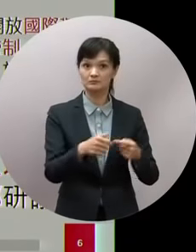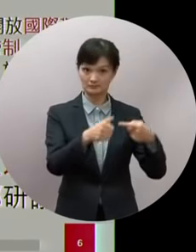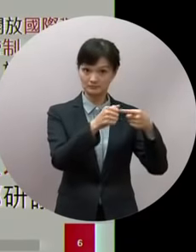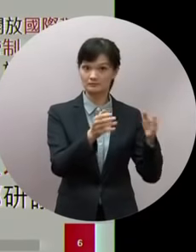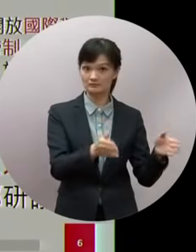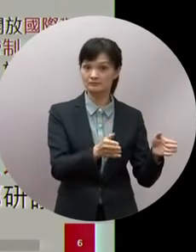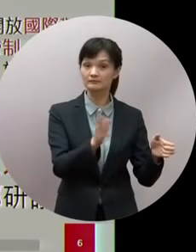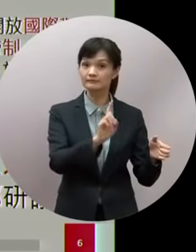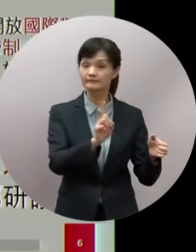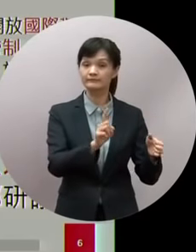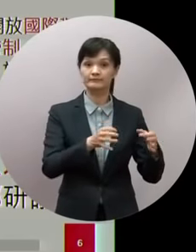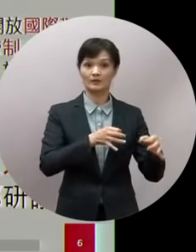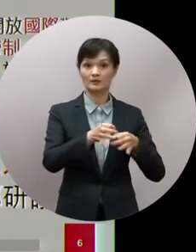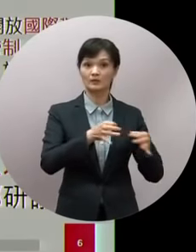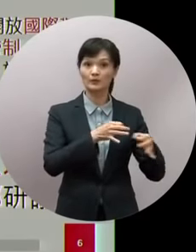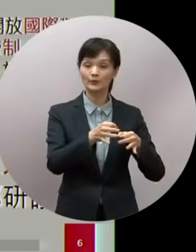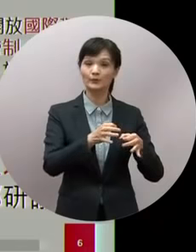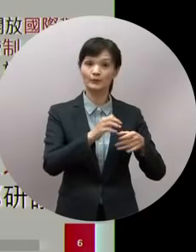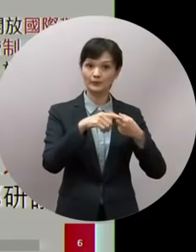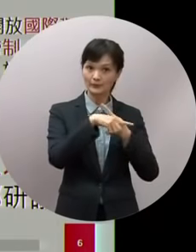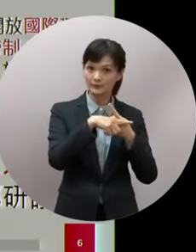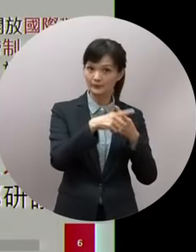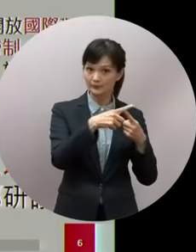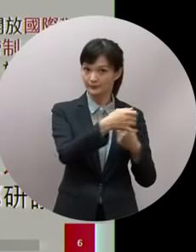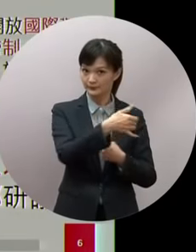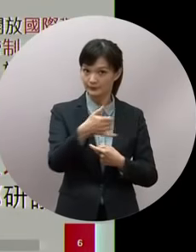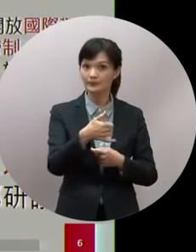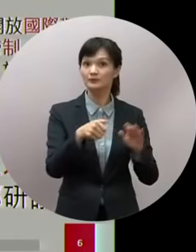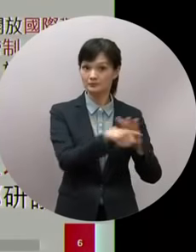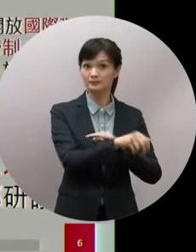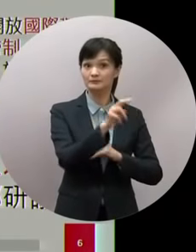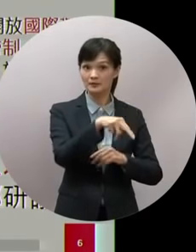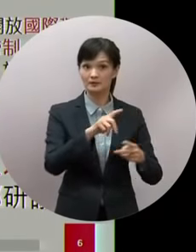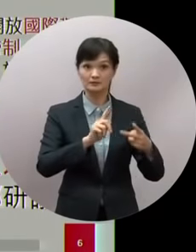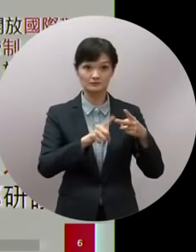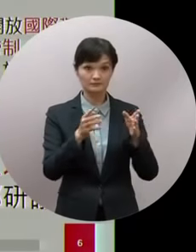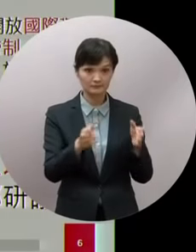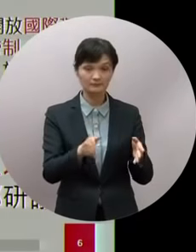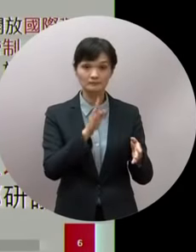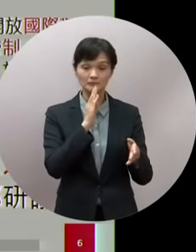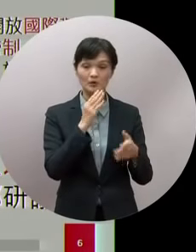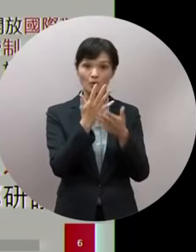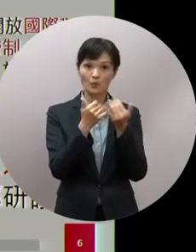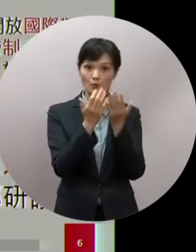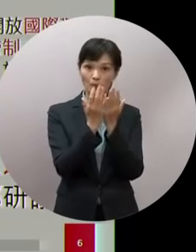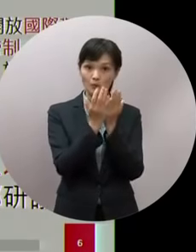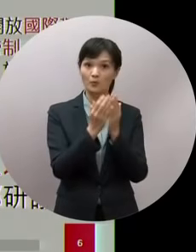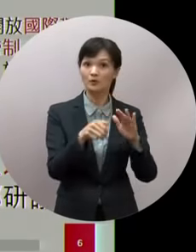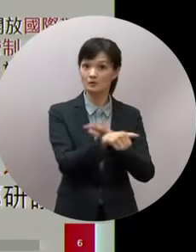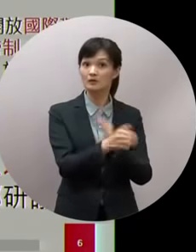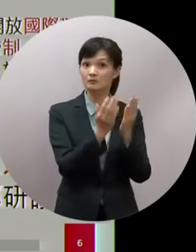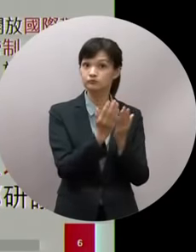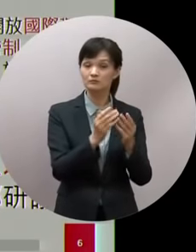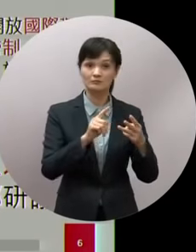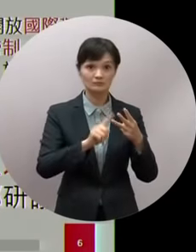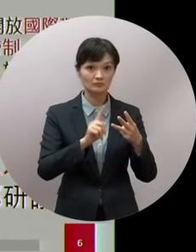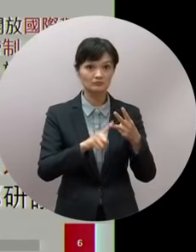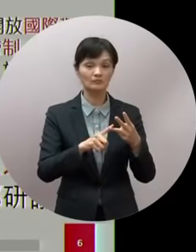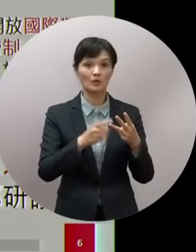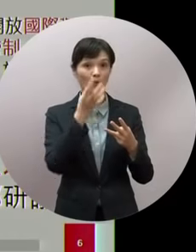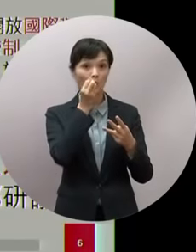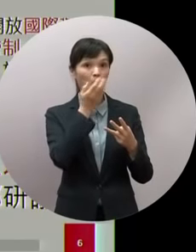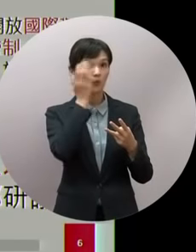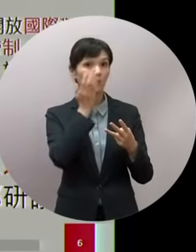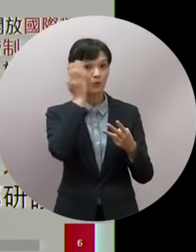第一阶段是商务旅客及研究人员，而第二个阶段就是留学生要入境，第三阶段才是观